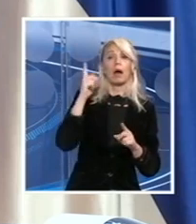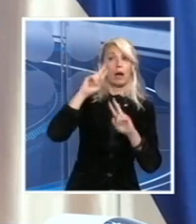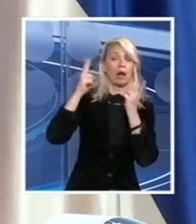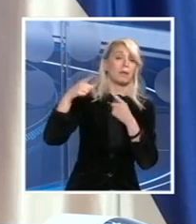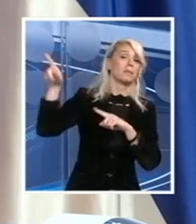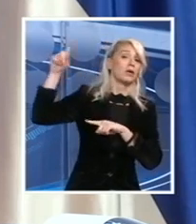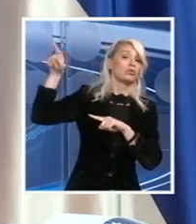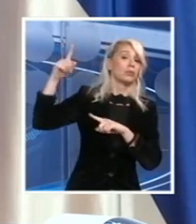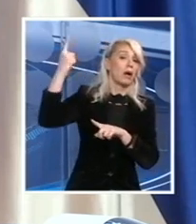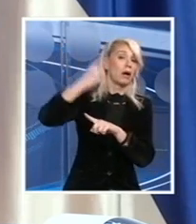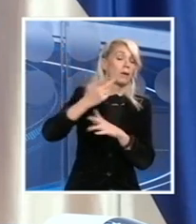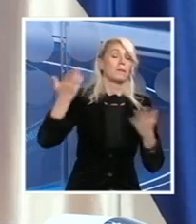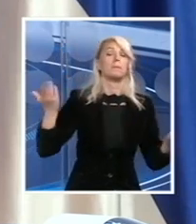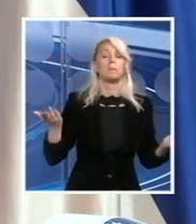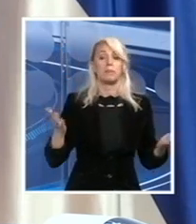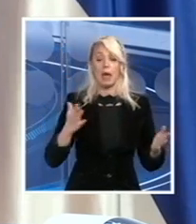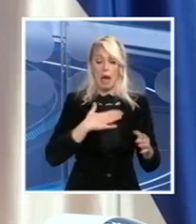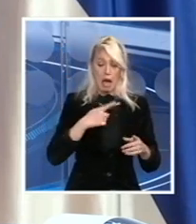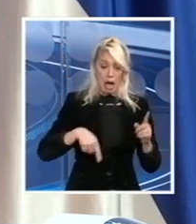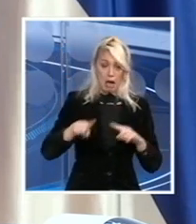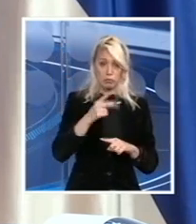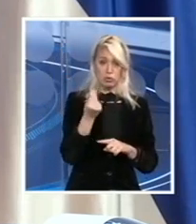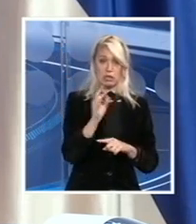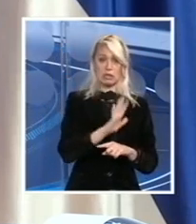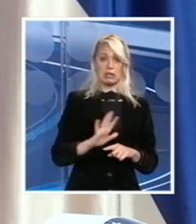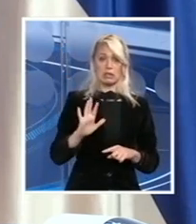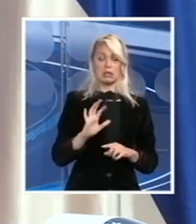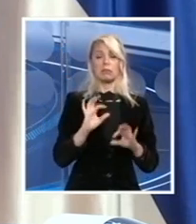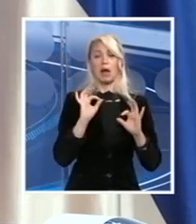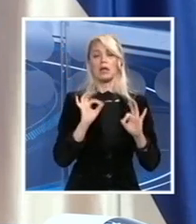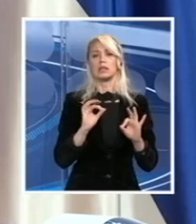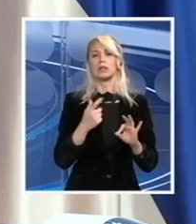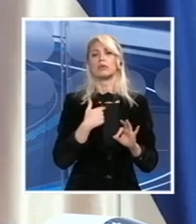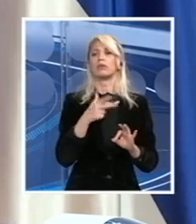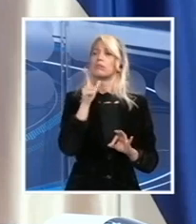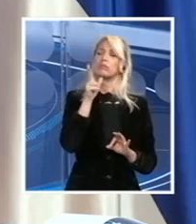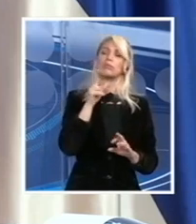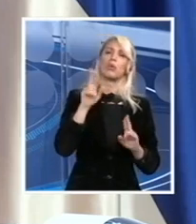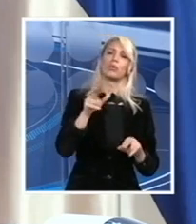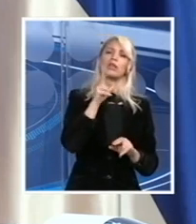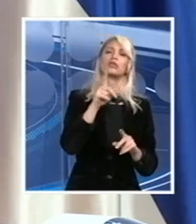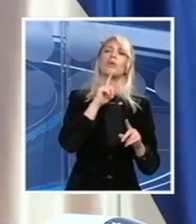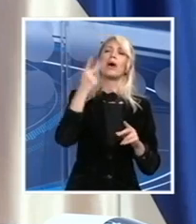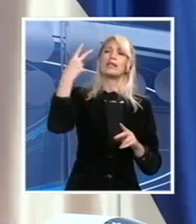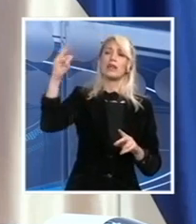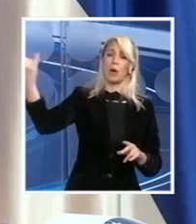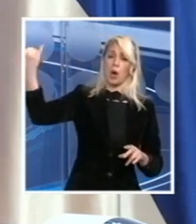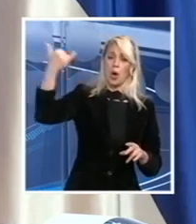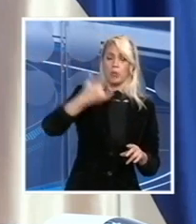A ono što ćemo mi eventualno kao zemlja imati pravo da tražimo, to je da i oni koji dolaze kod nas